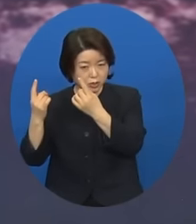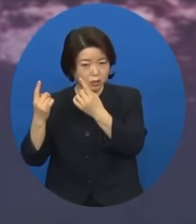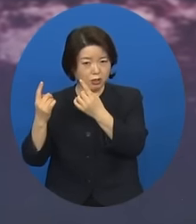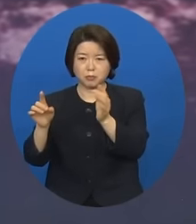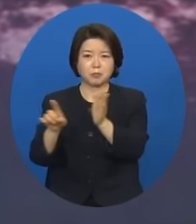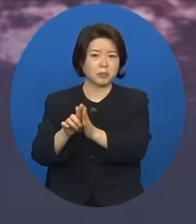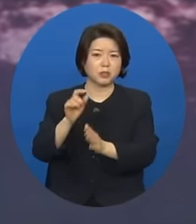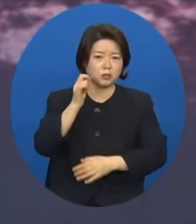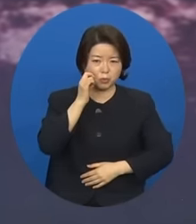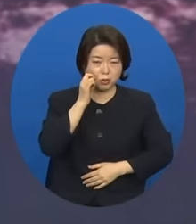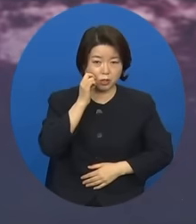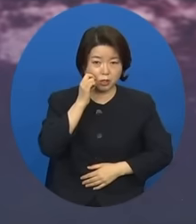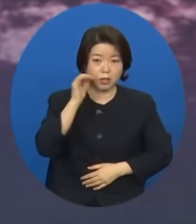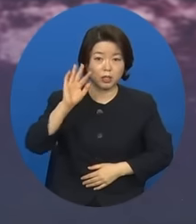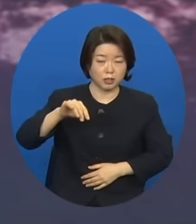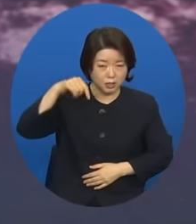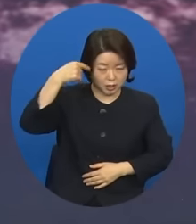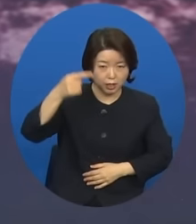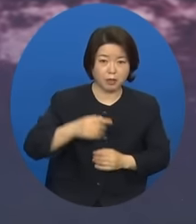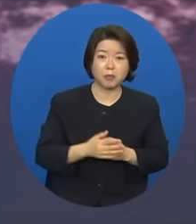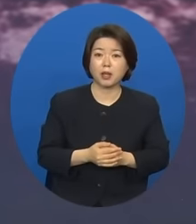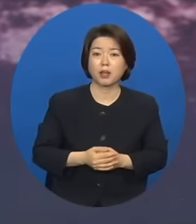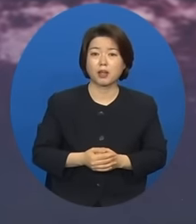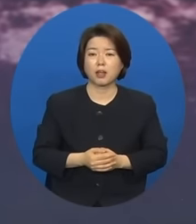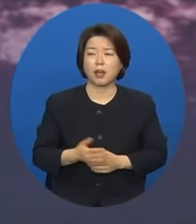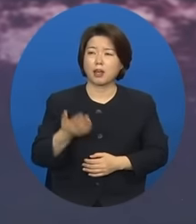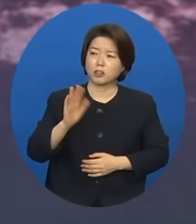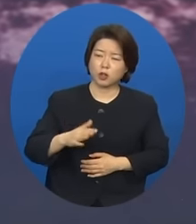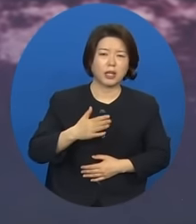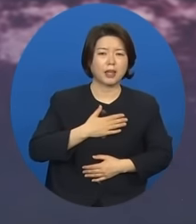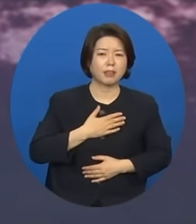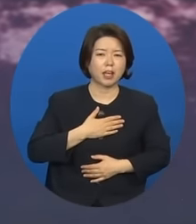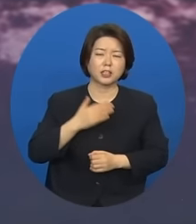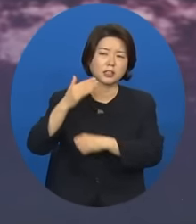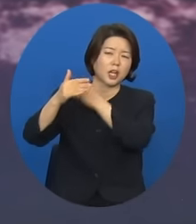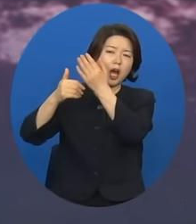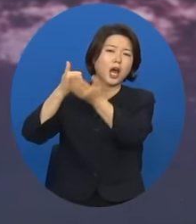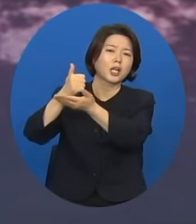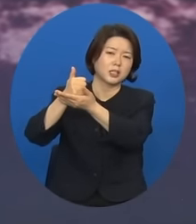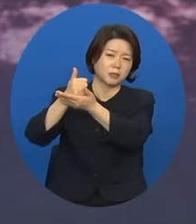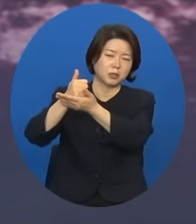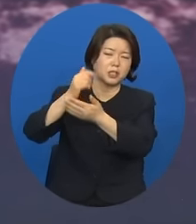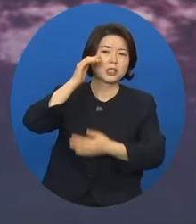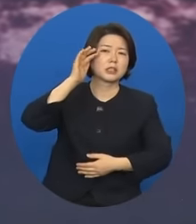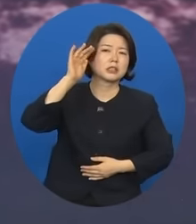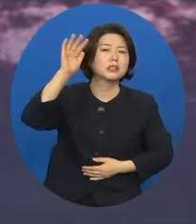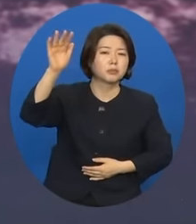뒤에 이렇게 얘기를 해요 그러나 나는 하나님이